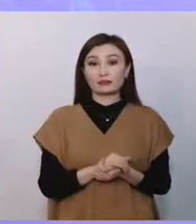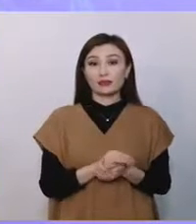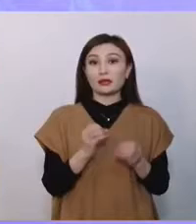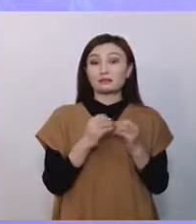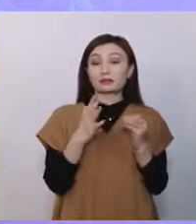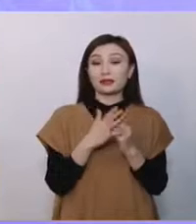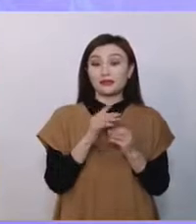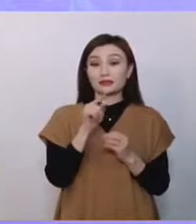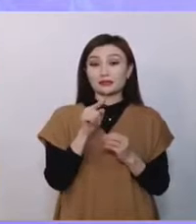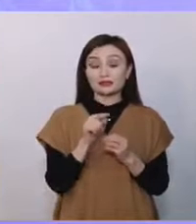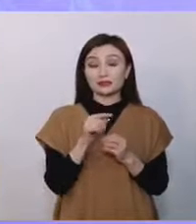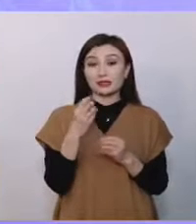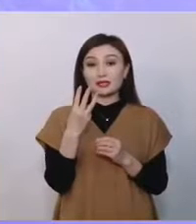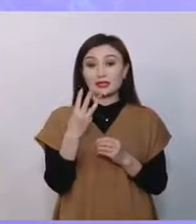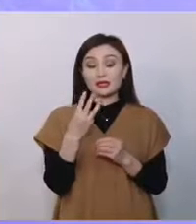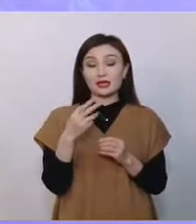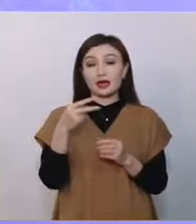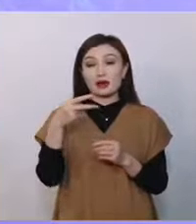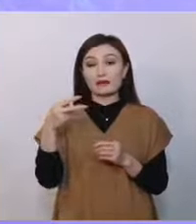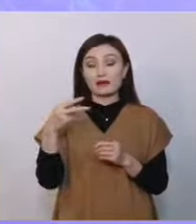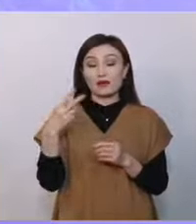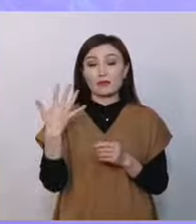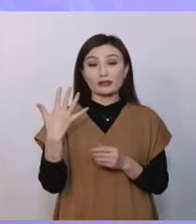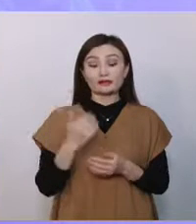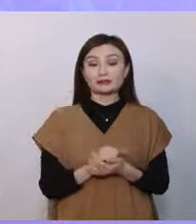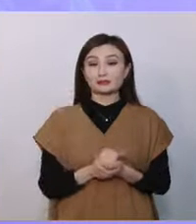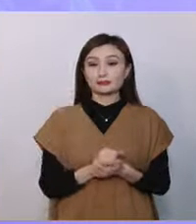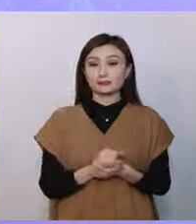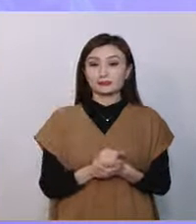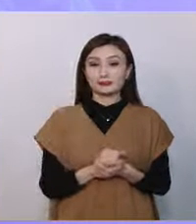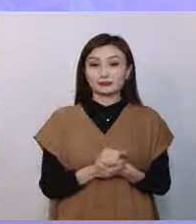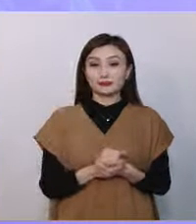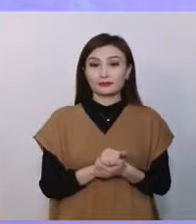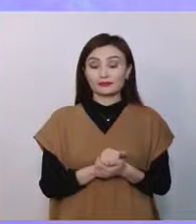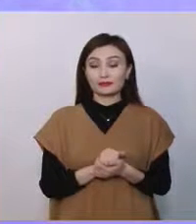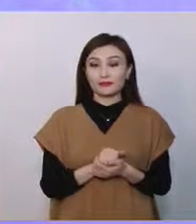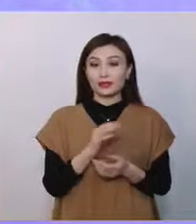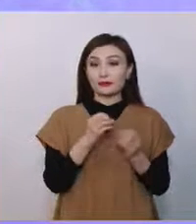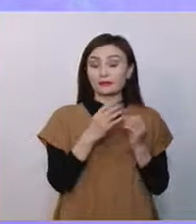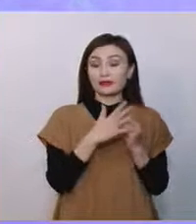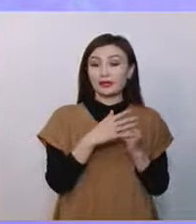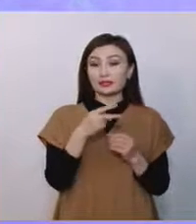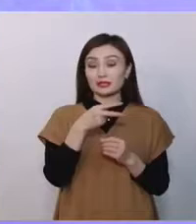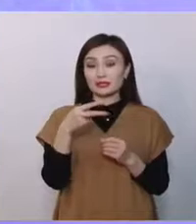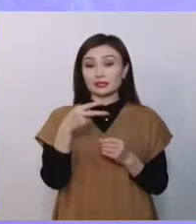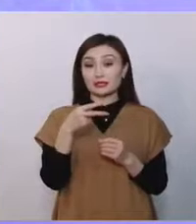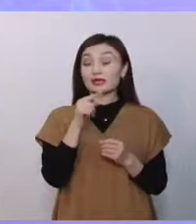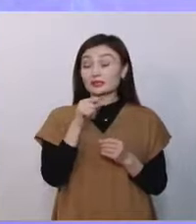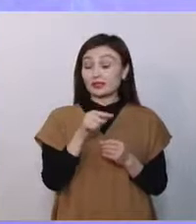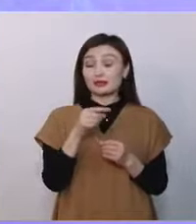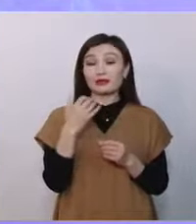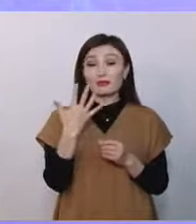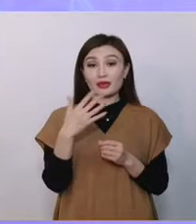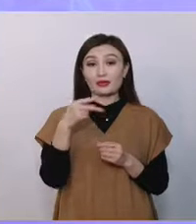15 разделить на 3 равно 5 и 15 разделить на 5